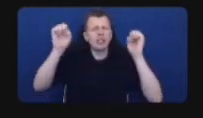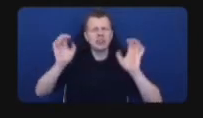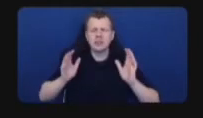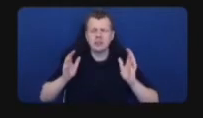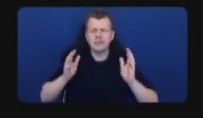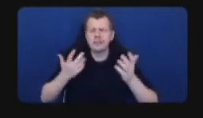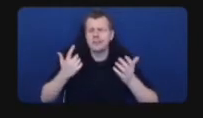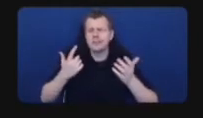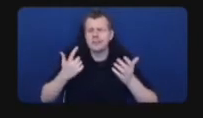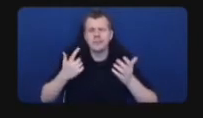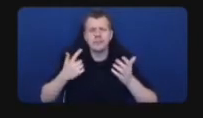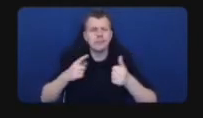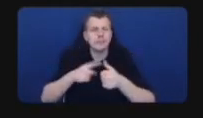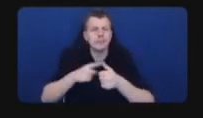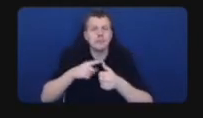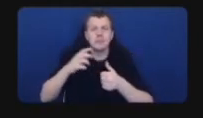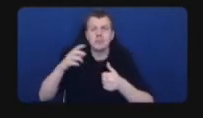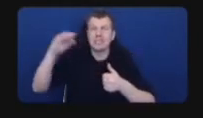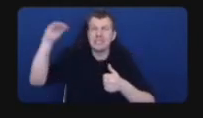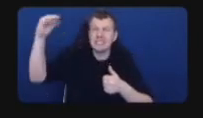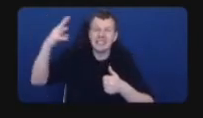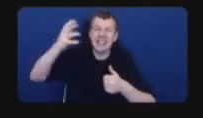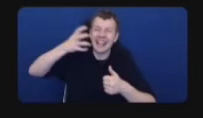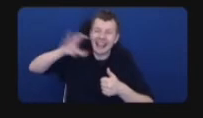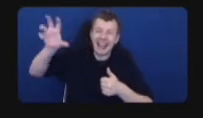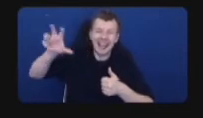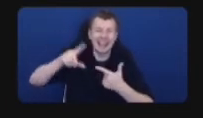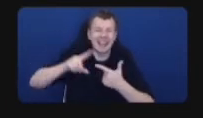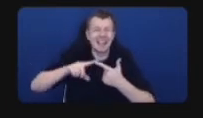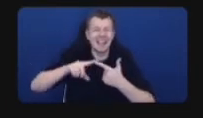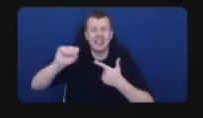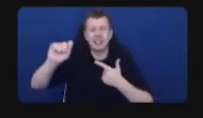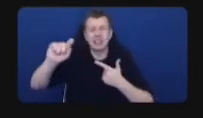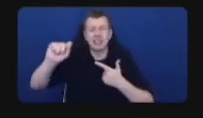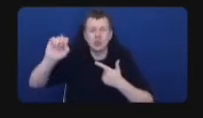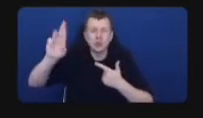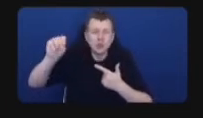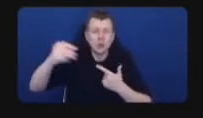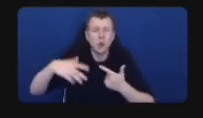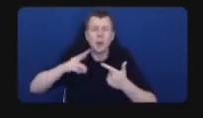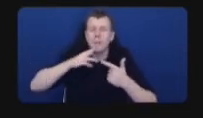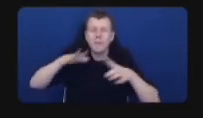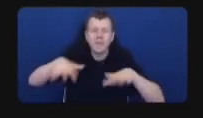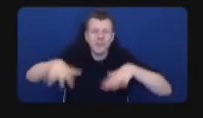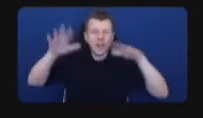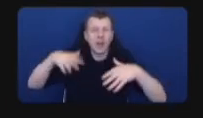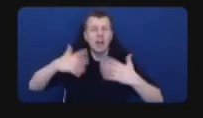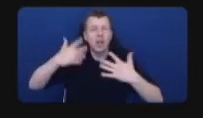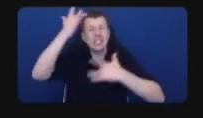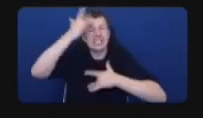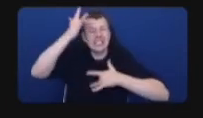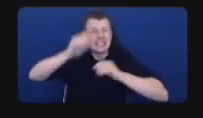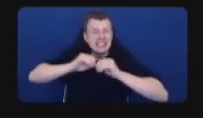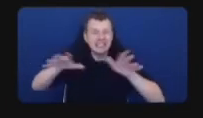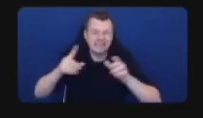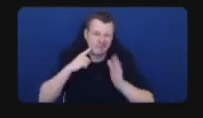呢，我们会帮助大家来做好预防，包括是说是